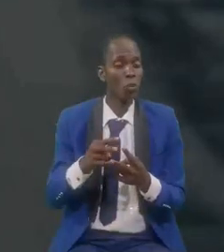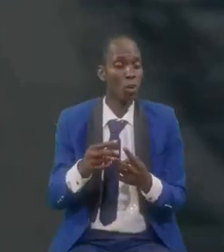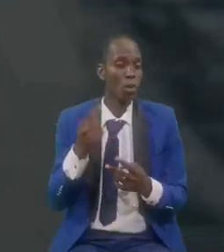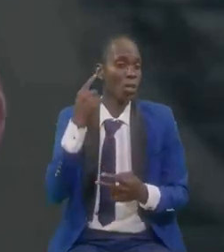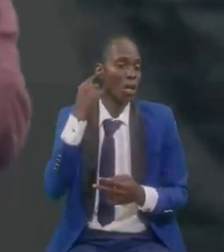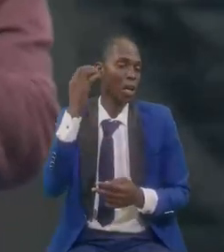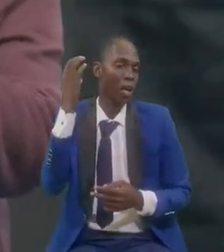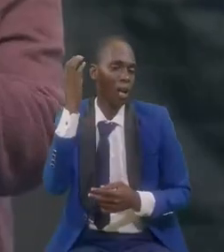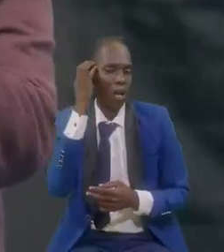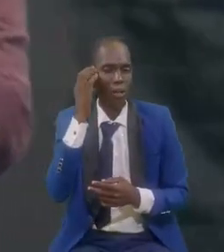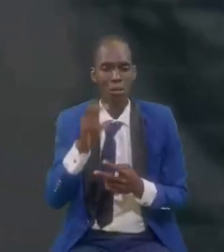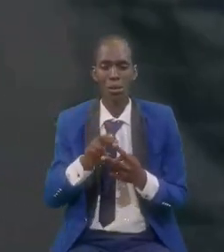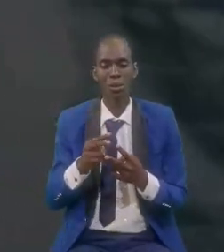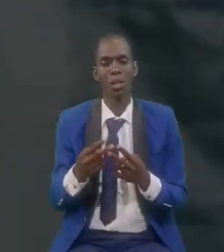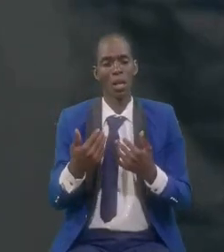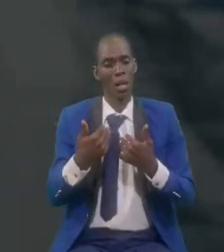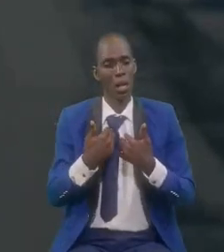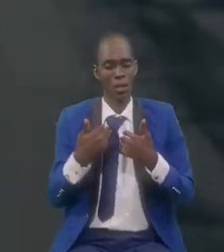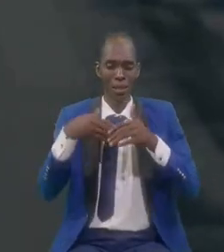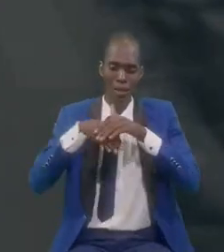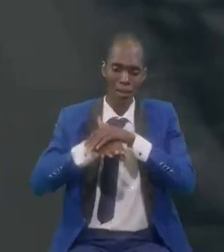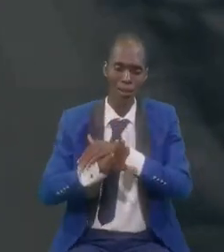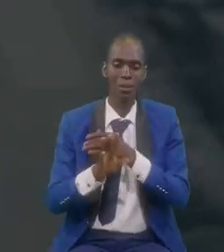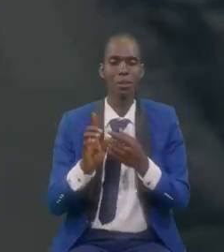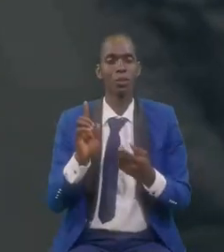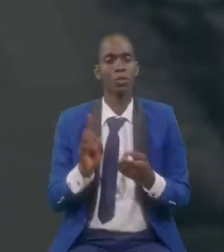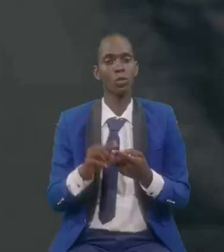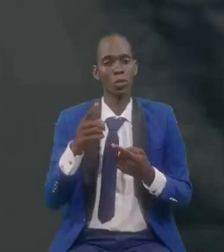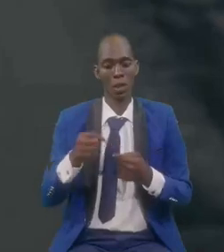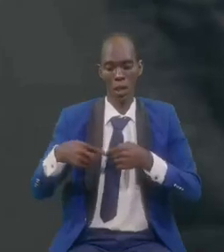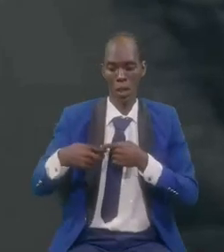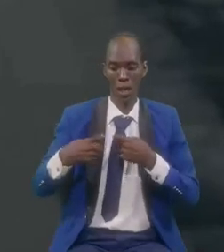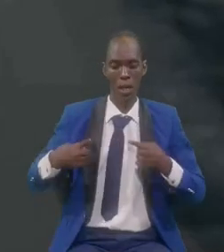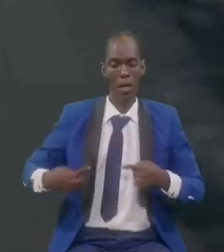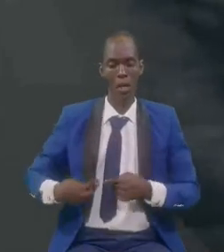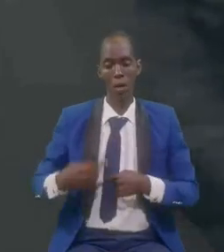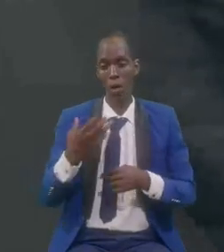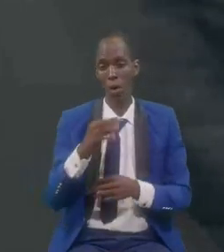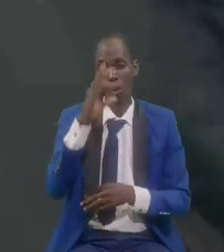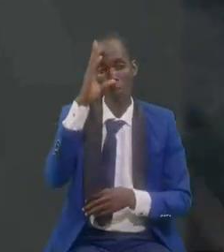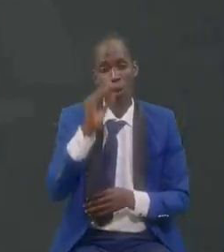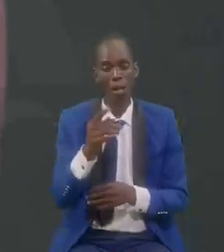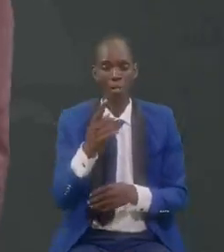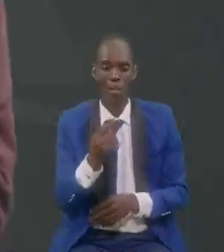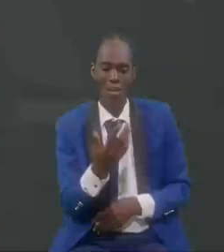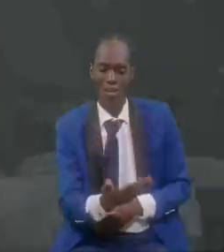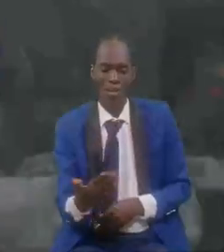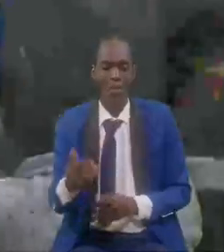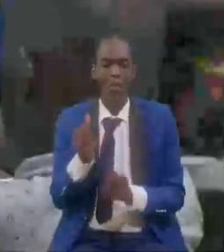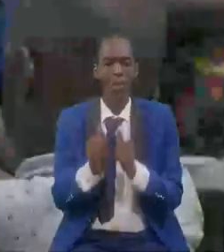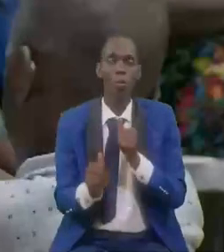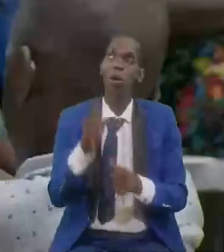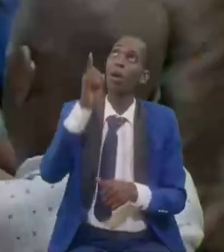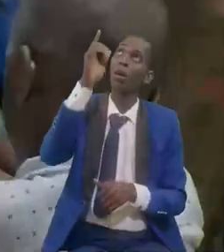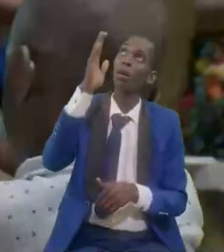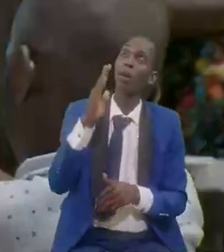l'oreille n'a pas entendu. Cela n'est pas monté au cœur de l'homme, les choses que Dieu